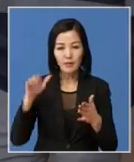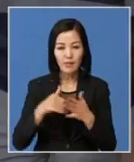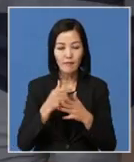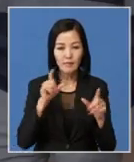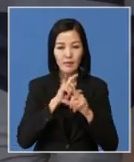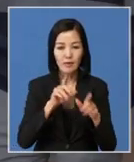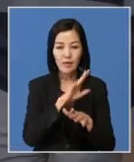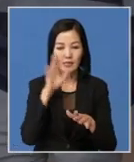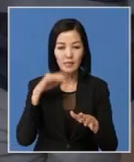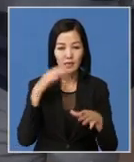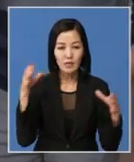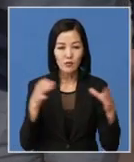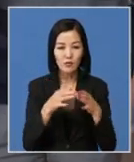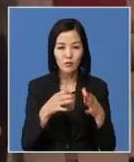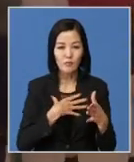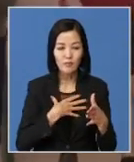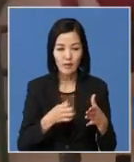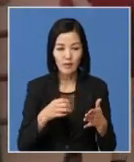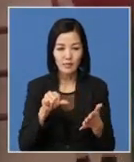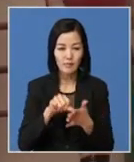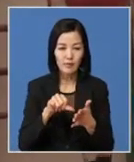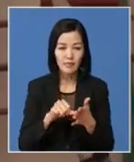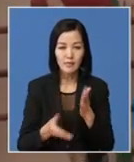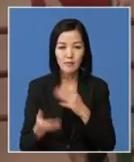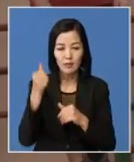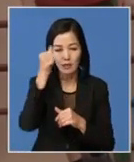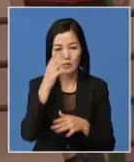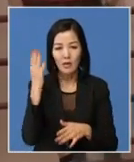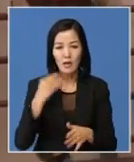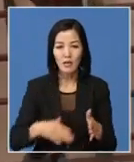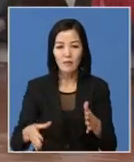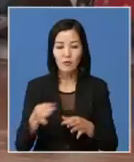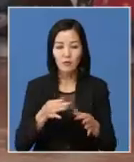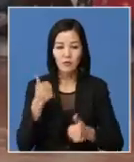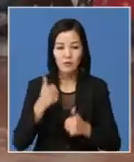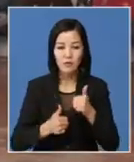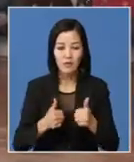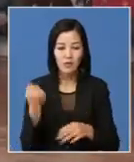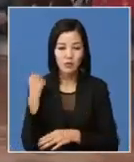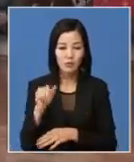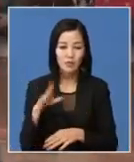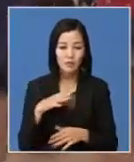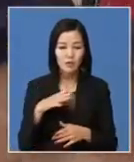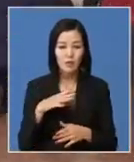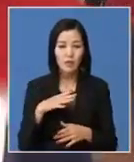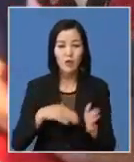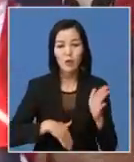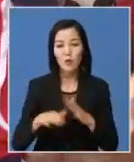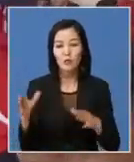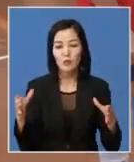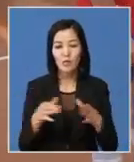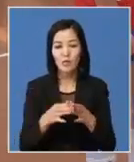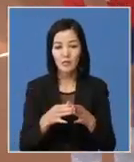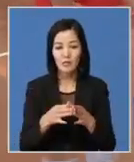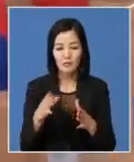лицейінің ата-аналар ұжымы барын салған анық. Олар былтыр Алматыда өткен турнирде чемпион атанған еді. Биылда үздік өнермен көзге түсіп